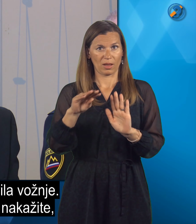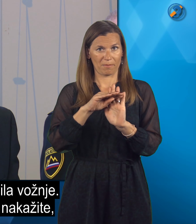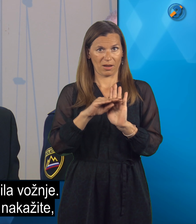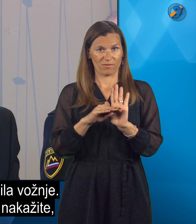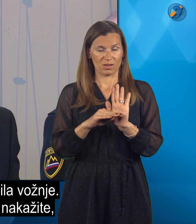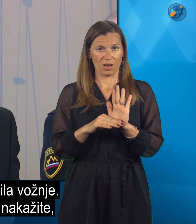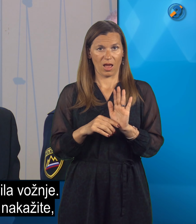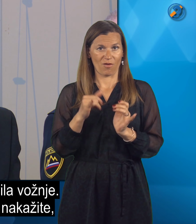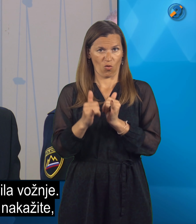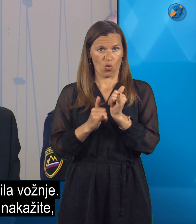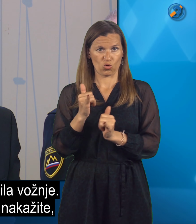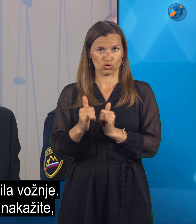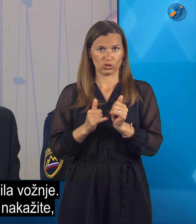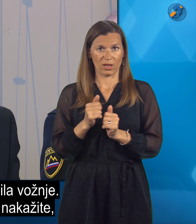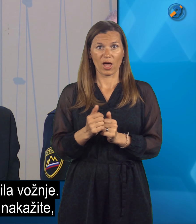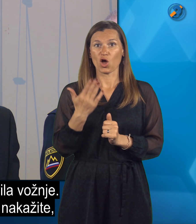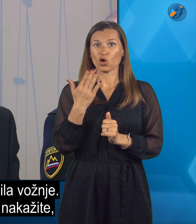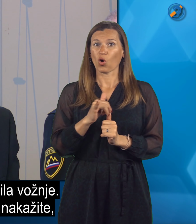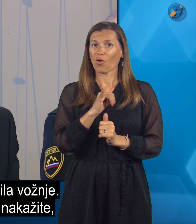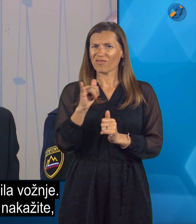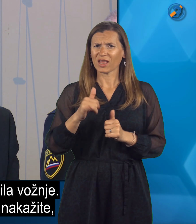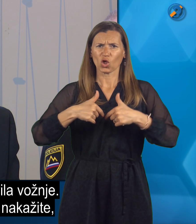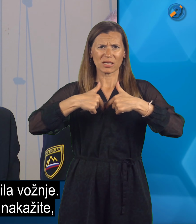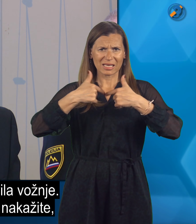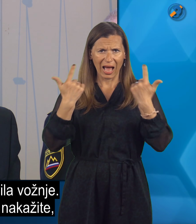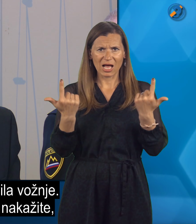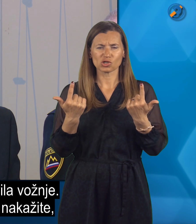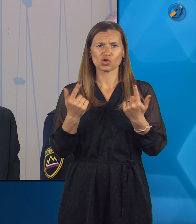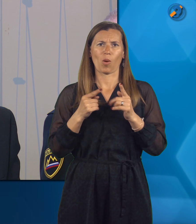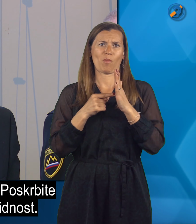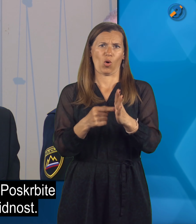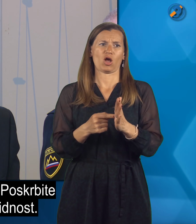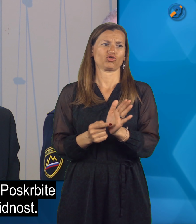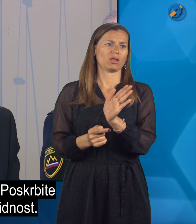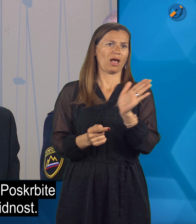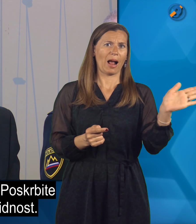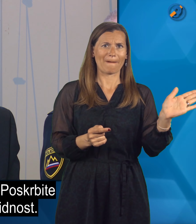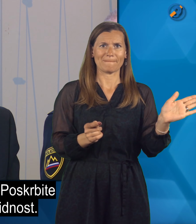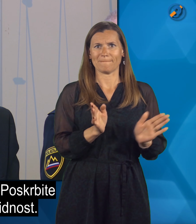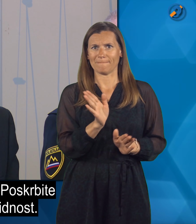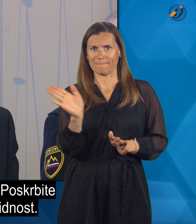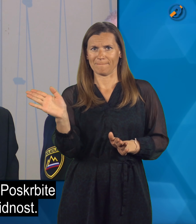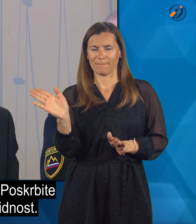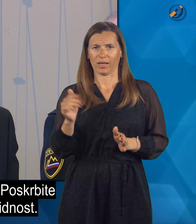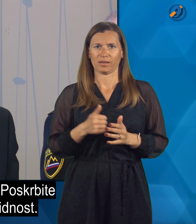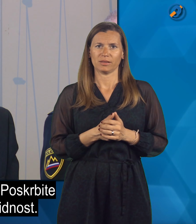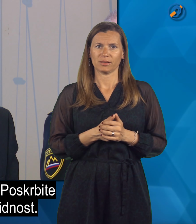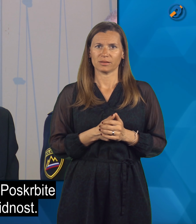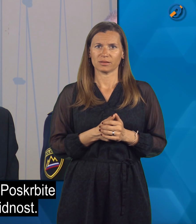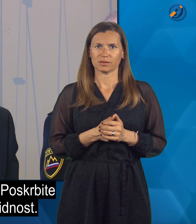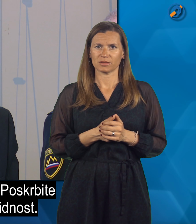Spoštujte pravila vožnje. Z roko vedno jasno nakažite, kam zavijate.